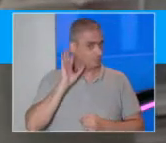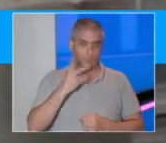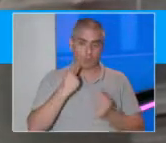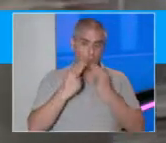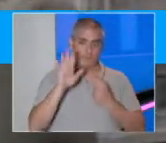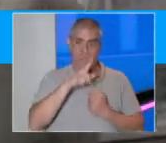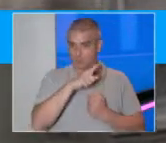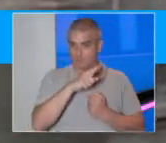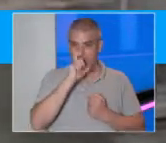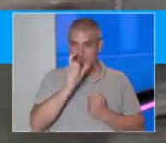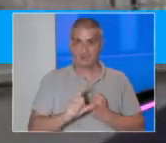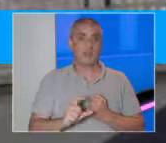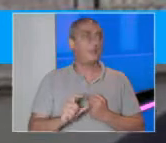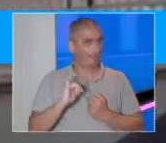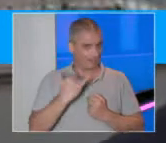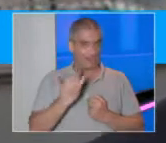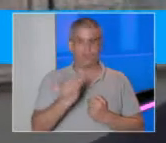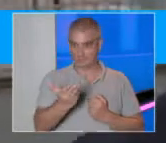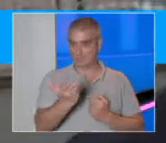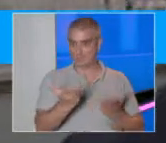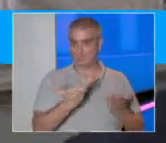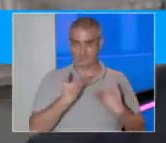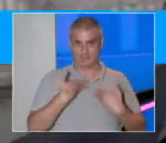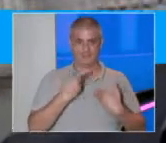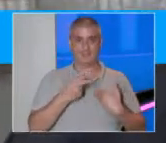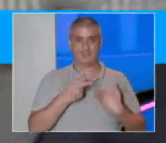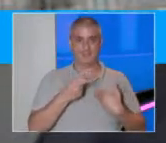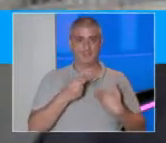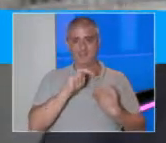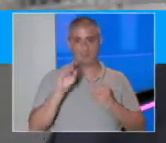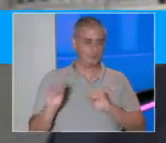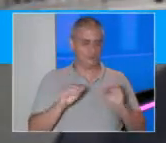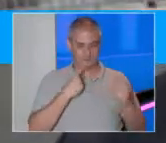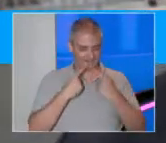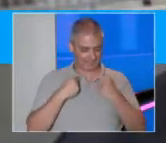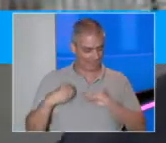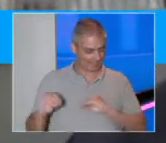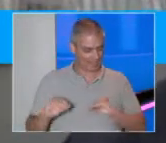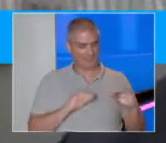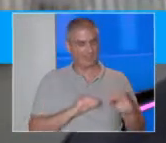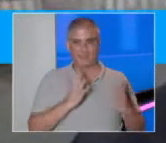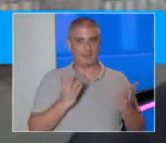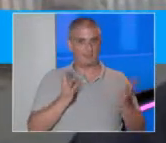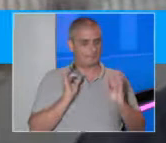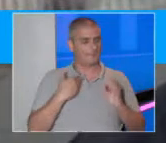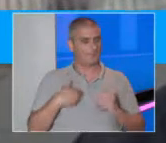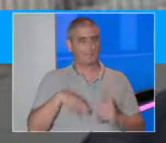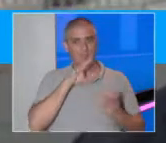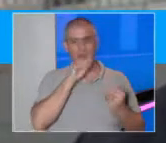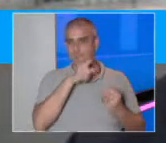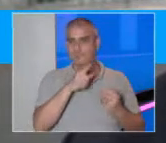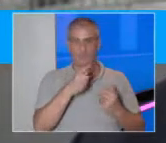התגובה באירופה ובאיטליה. חד משמעית, הנה, אתה העברת את הנושא שיחה שלנו, אתה העברת אותו. באמת הייתי רוצה לדבר